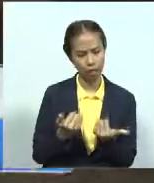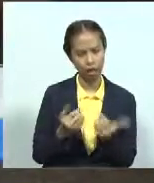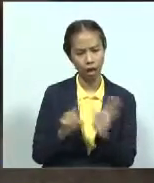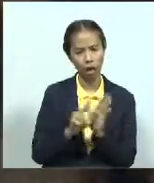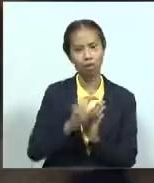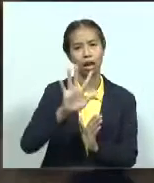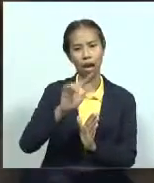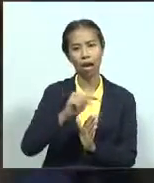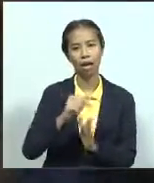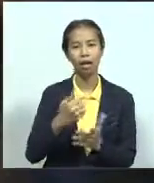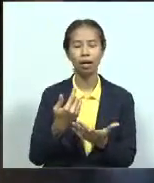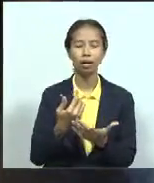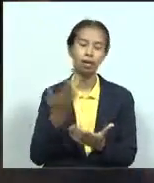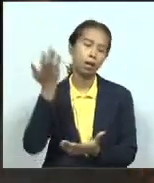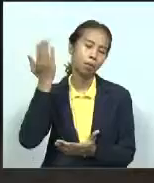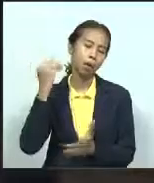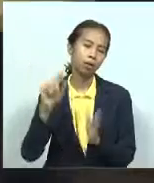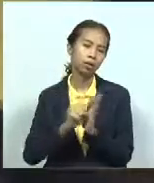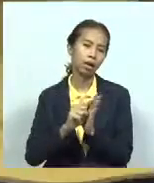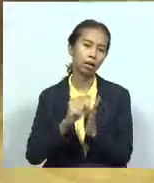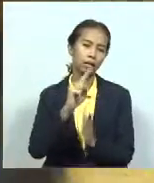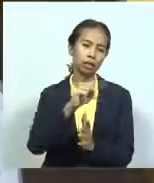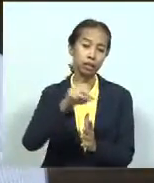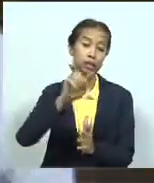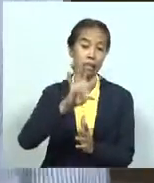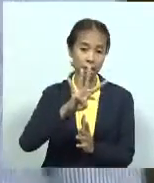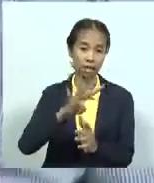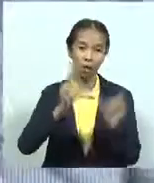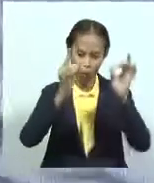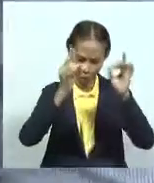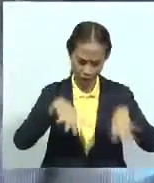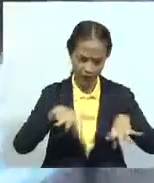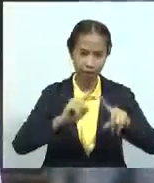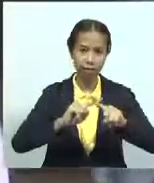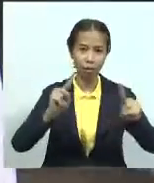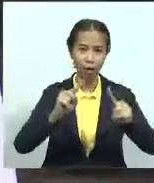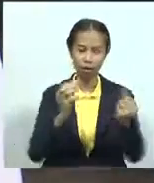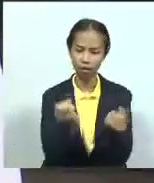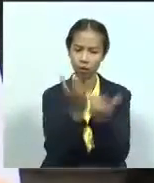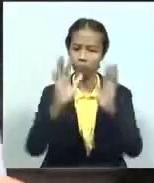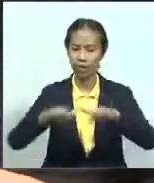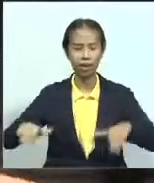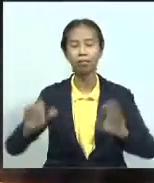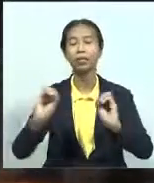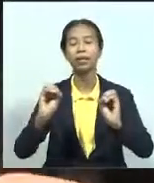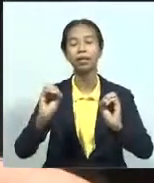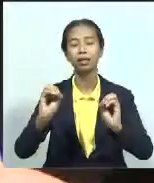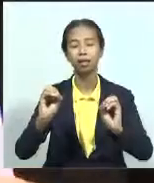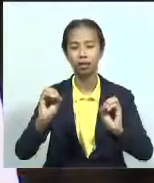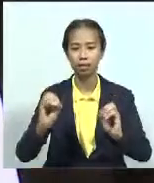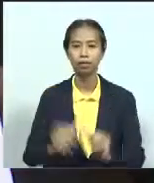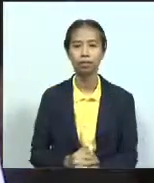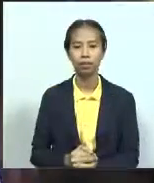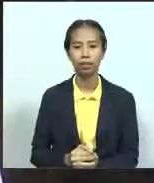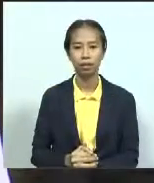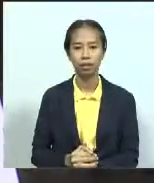5ฮะแต่4ครั้งแรกเนี่ยมันก็เป็นถามว่ารุนแรงไหมรุนแรงครับแต่ว่าไม่กระทบกับเด็กนักเรียน